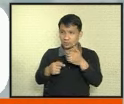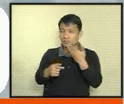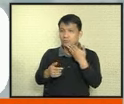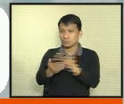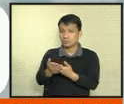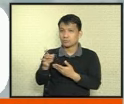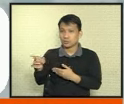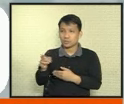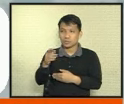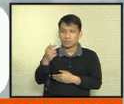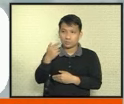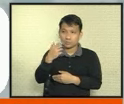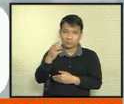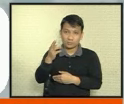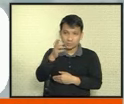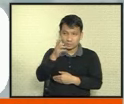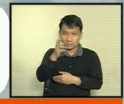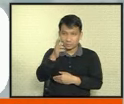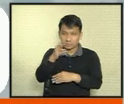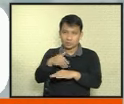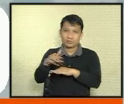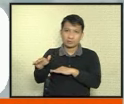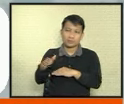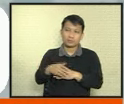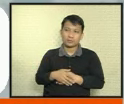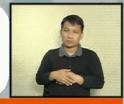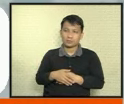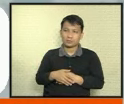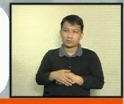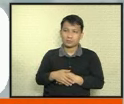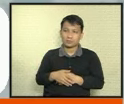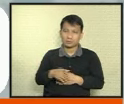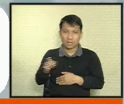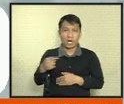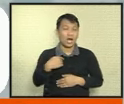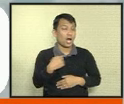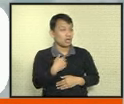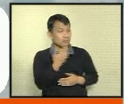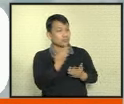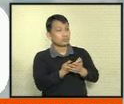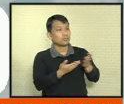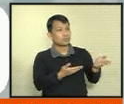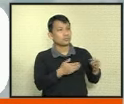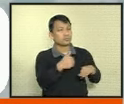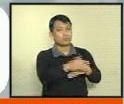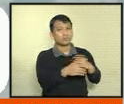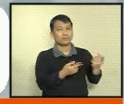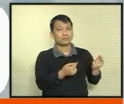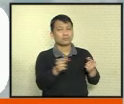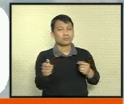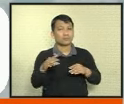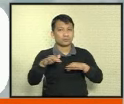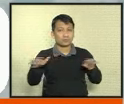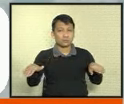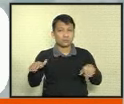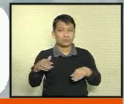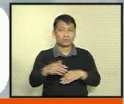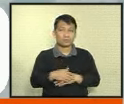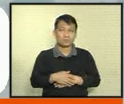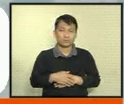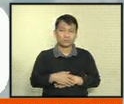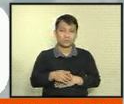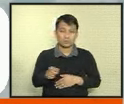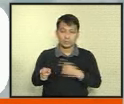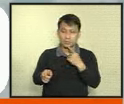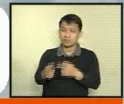po sa inyo, nagtiwala po sa inyo, sinira niyo po yung tiwala niya. Ako po yung mabait sa kanya, itanong niyo po sa kanya kung anong ginawa ko sa anak niya. Nagtiwala lang po